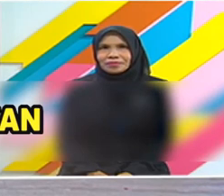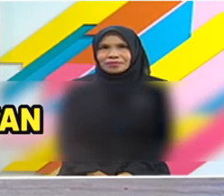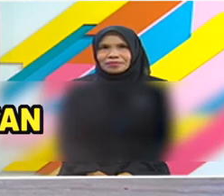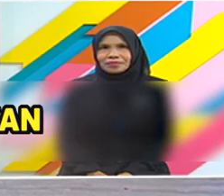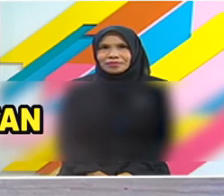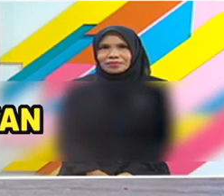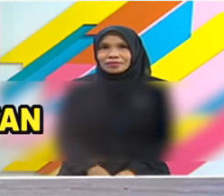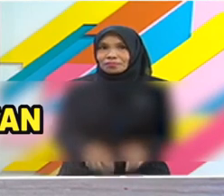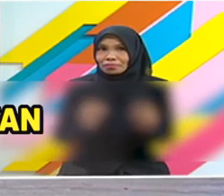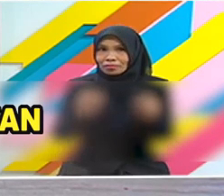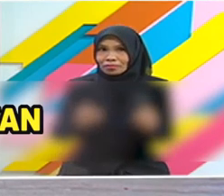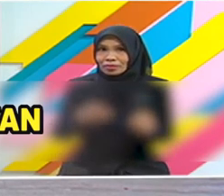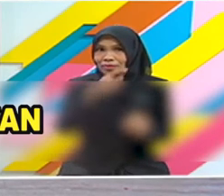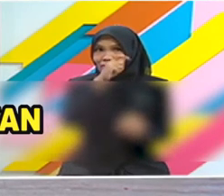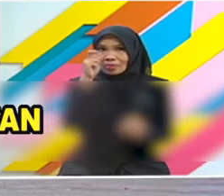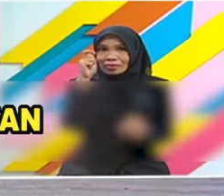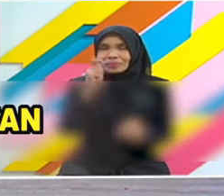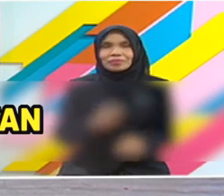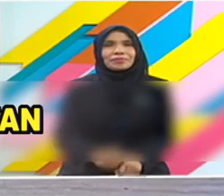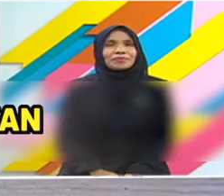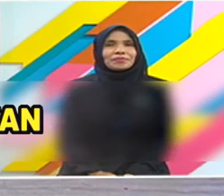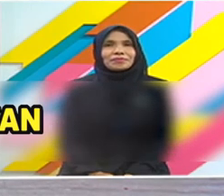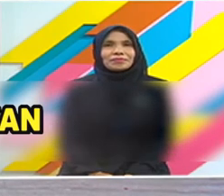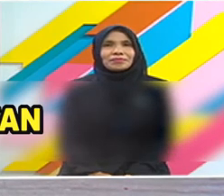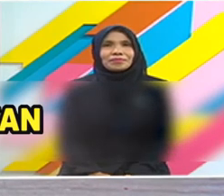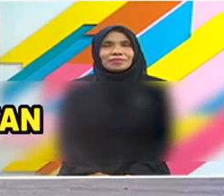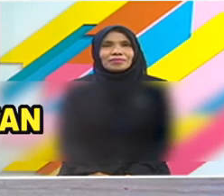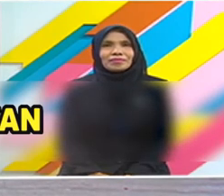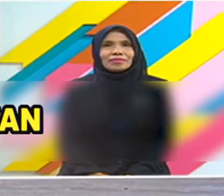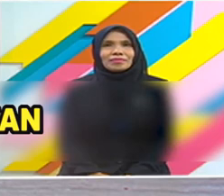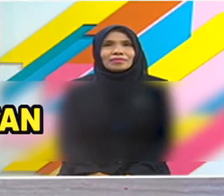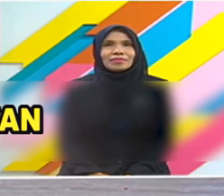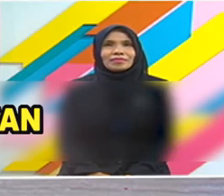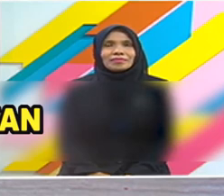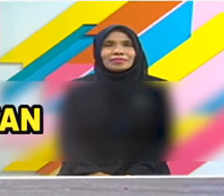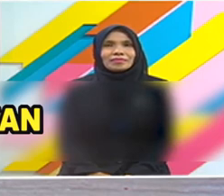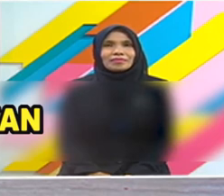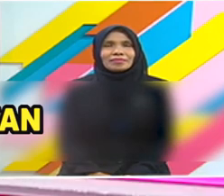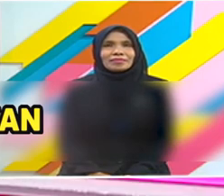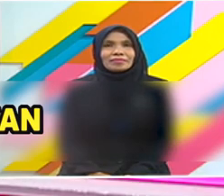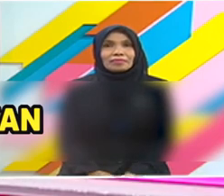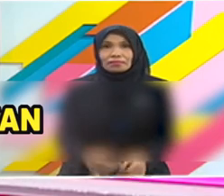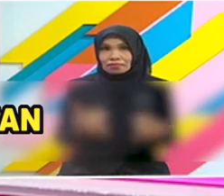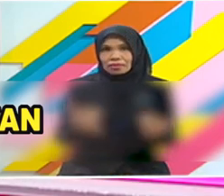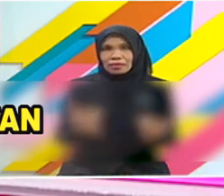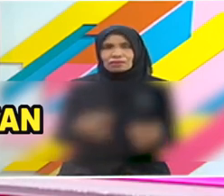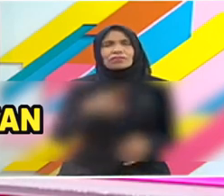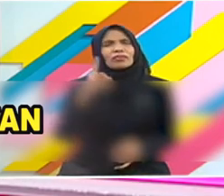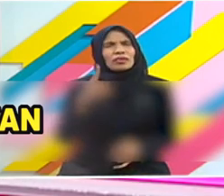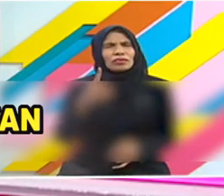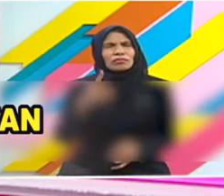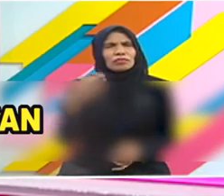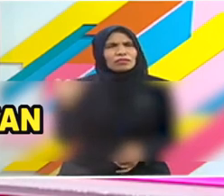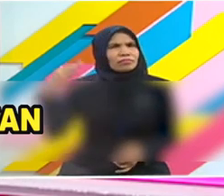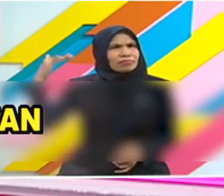Boleh teka tak bunyi apa? Boleh sangat cikgu. Sekarang selalu kita dengar bunyi. Betul. Dan bila dengar bunyi ni, semua kenderaan kena ke